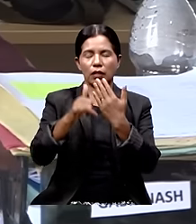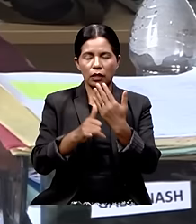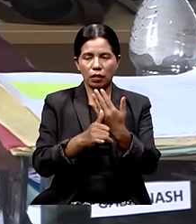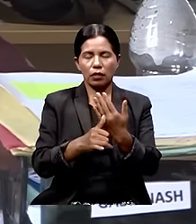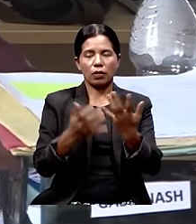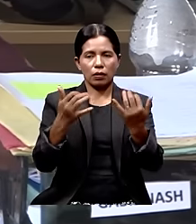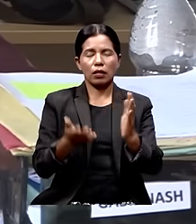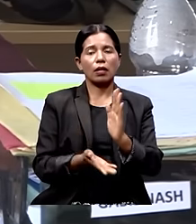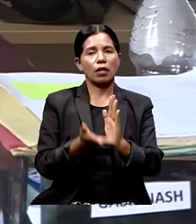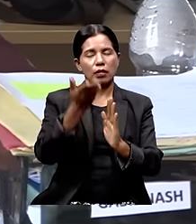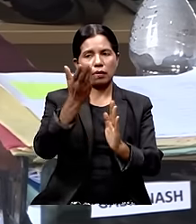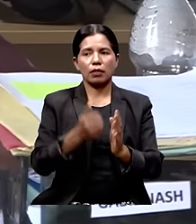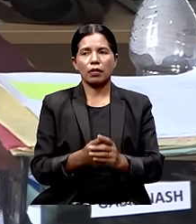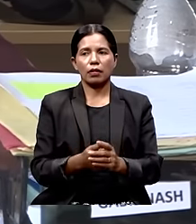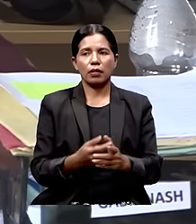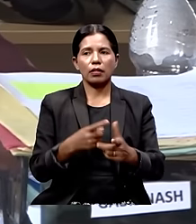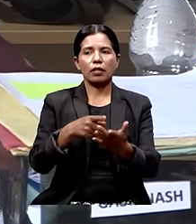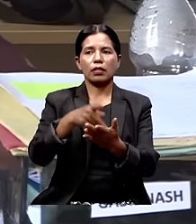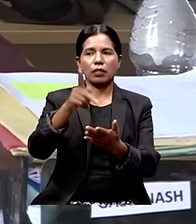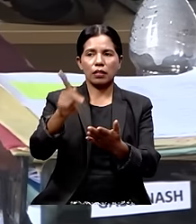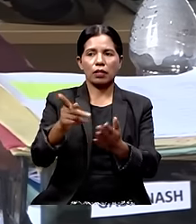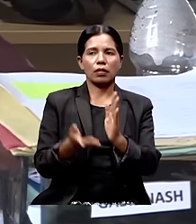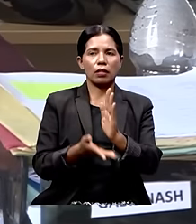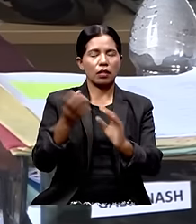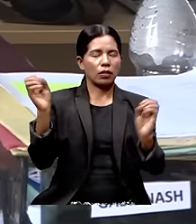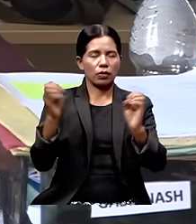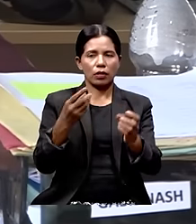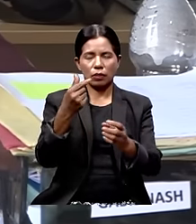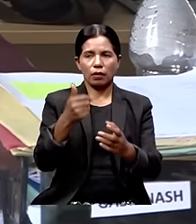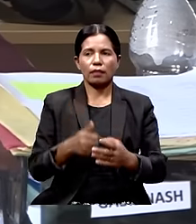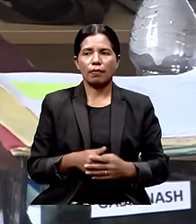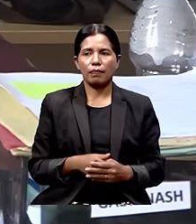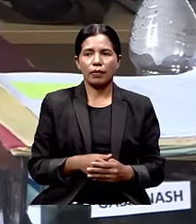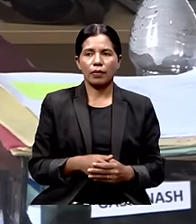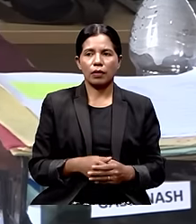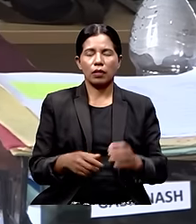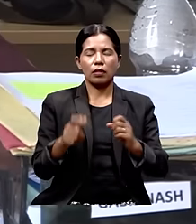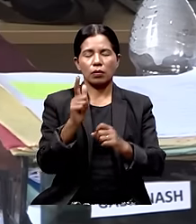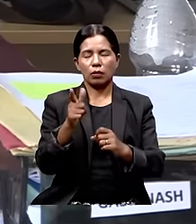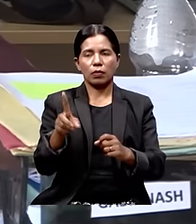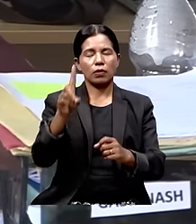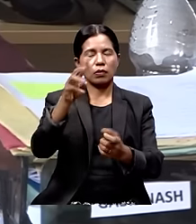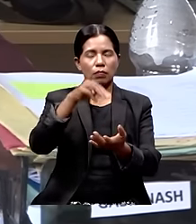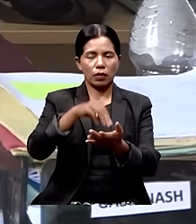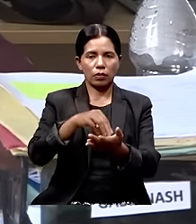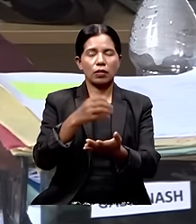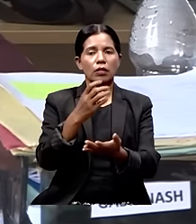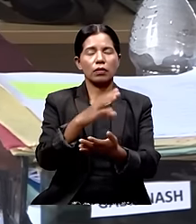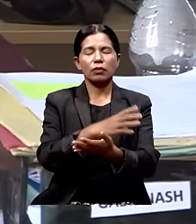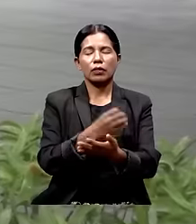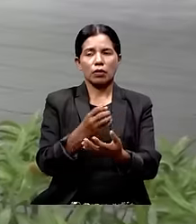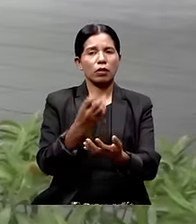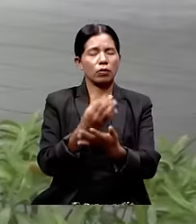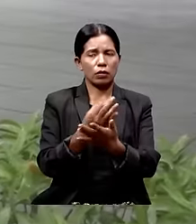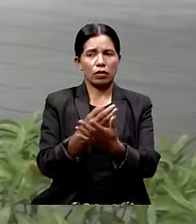mah. Tapi kita pagi minta ni mah as, langsung tuan. Saya 20 million de dollar ni langsung sang tuan.